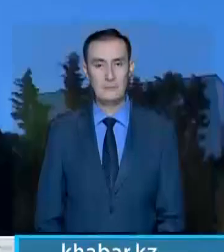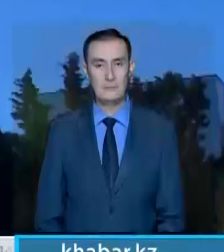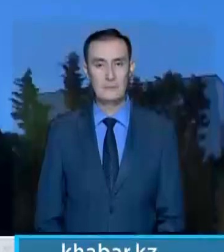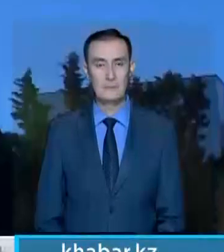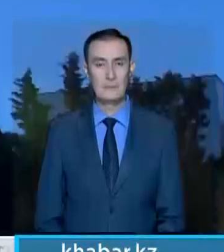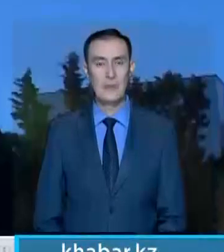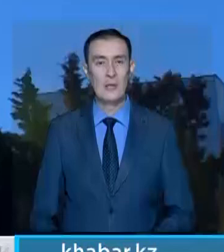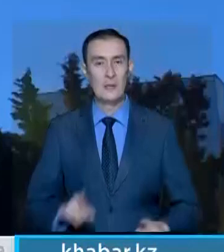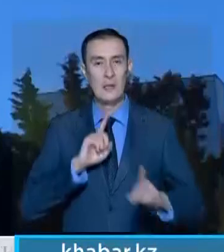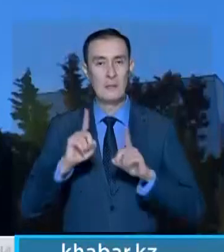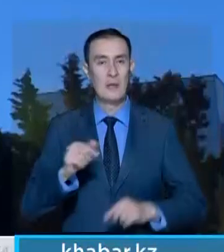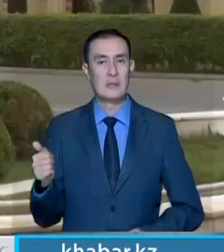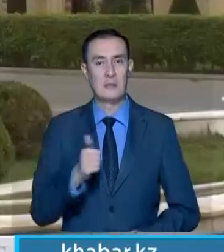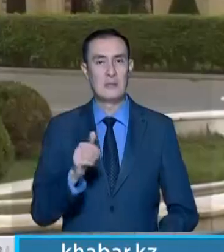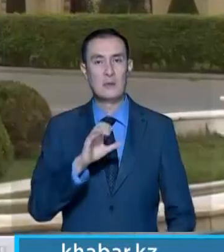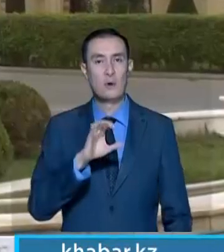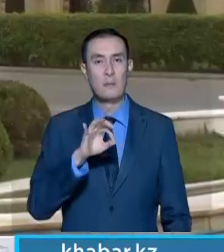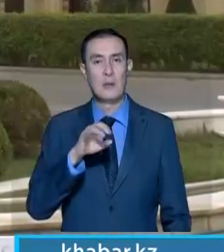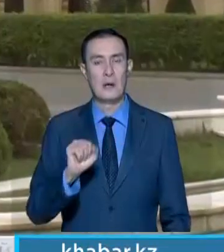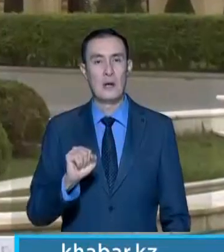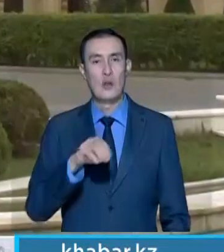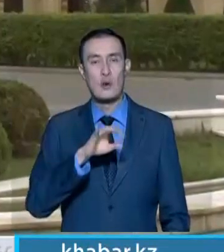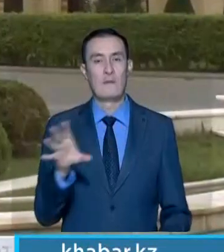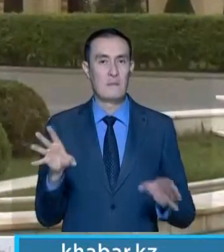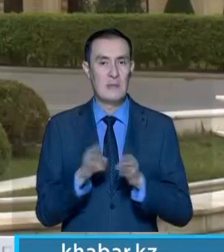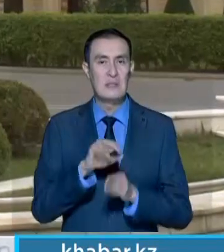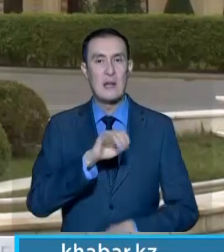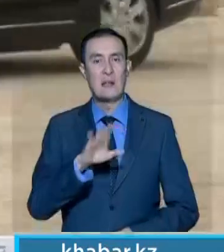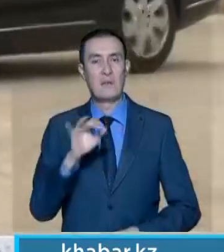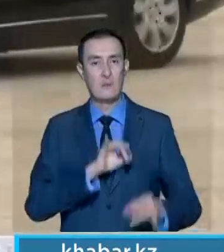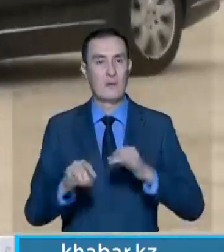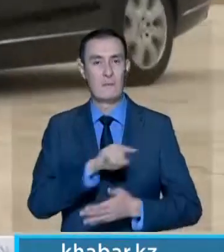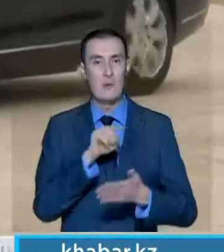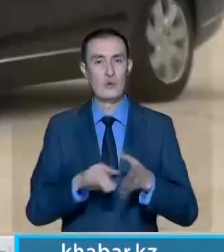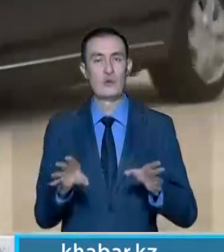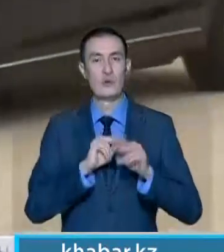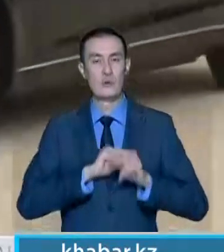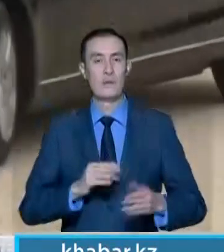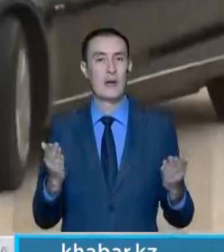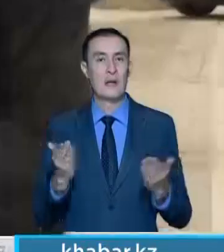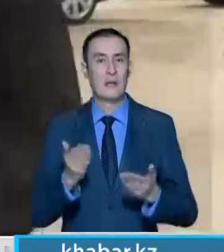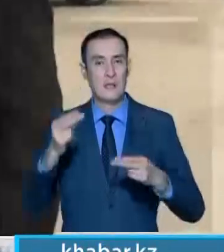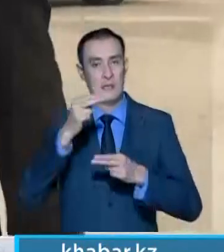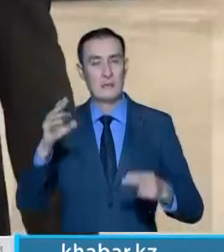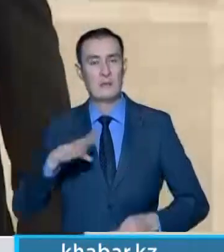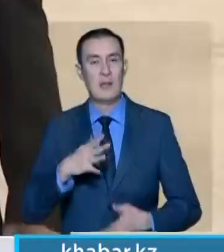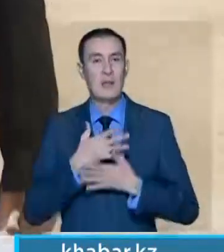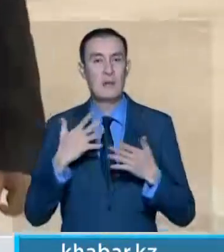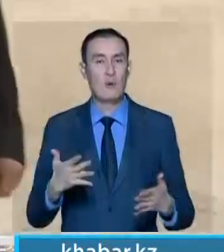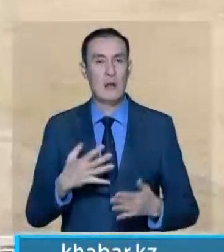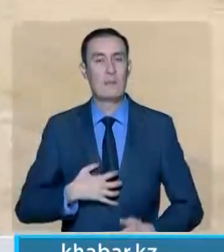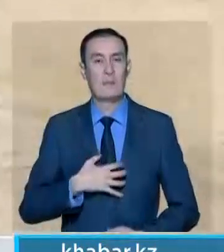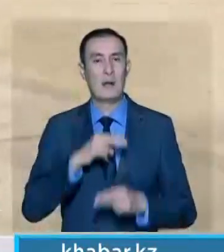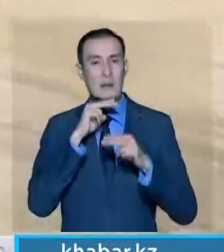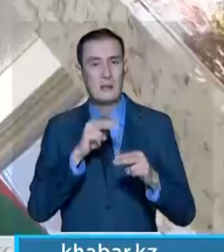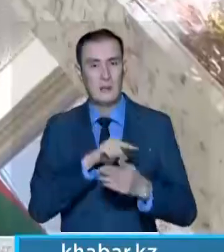Переговоры в Баку на полях первого саммита СПЕКа. Касым-Жомарт Токаев и Ильхам Алиев обсудили вопросы сотрудничества. Какие темы стали наиболее